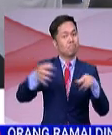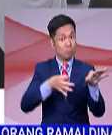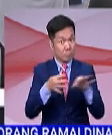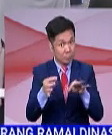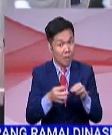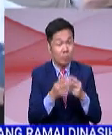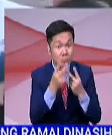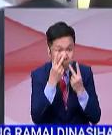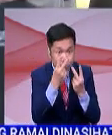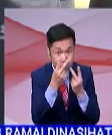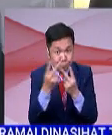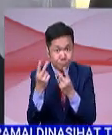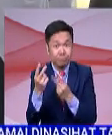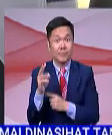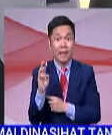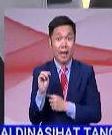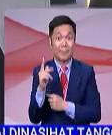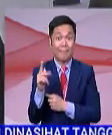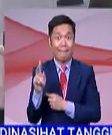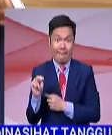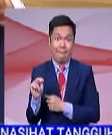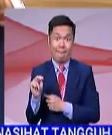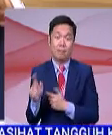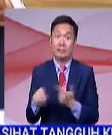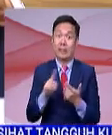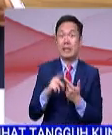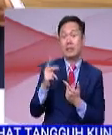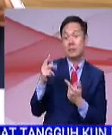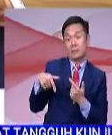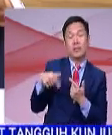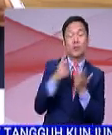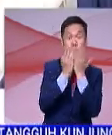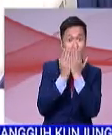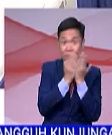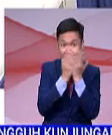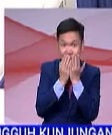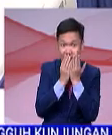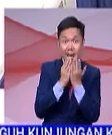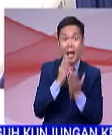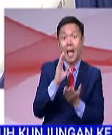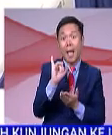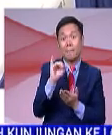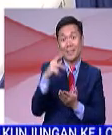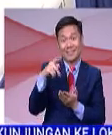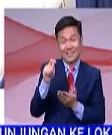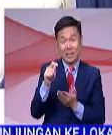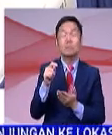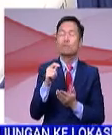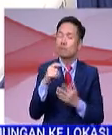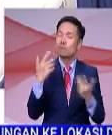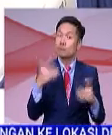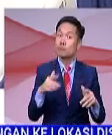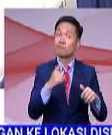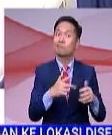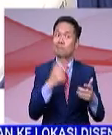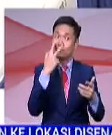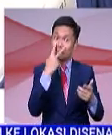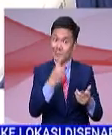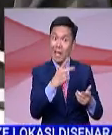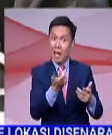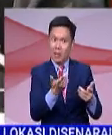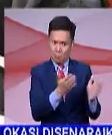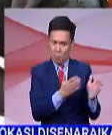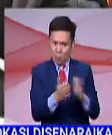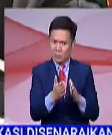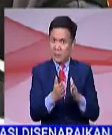bagaimana pihak MKN dan pihak KPT telah menentukan dan menetapkan satu proses yang